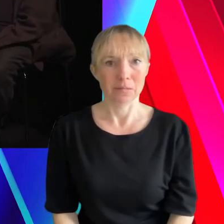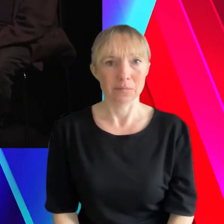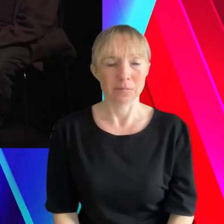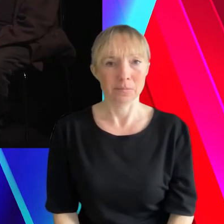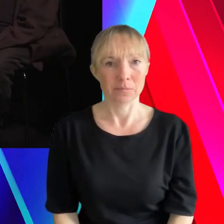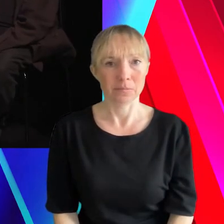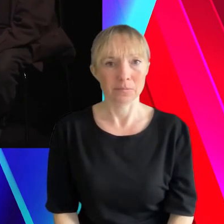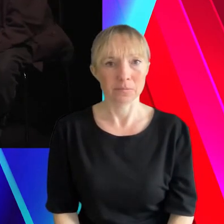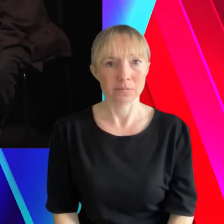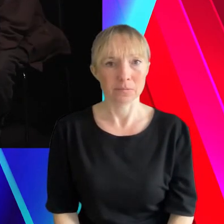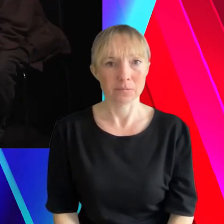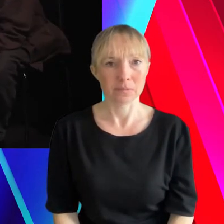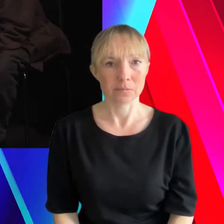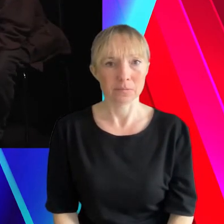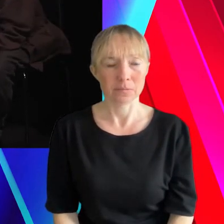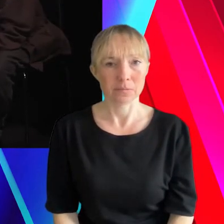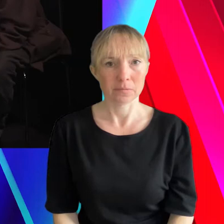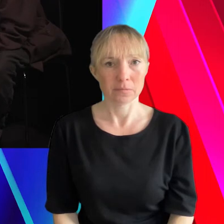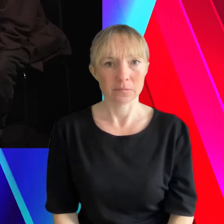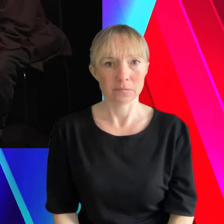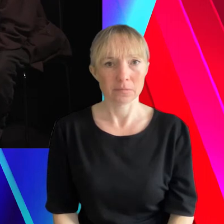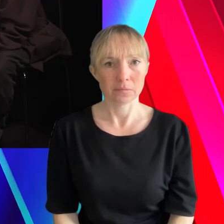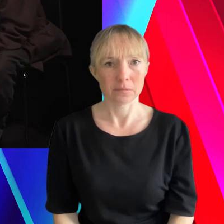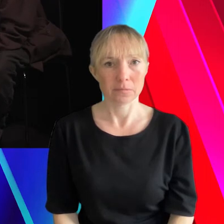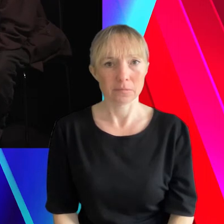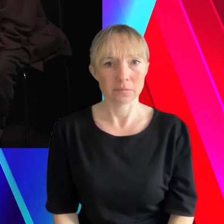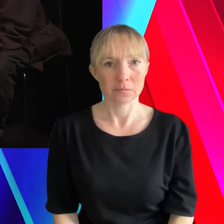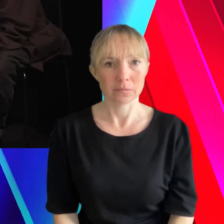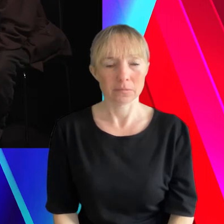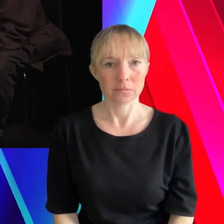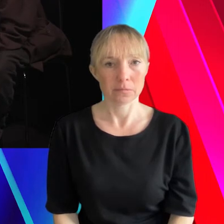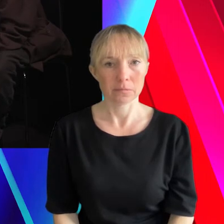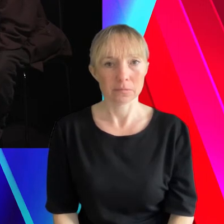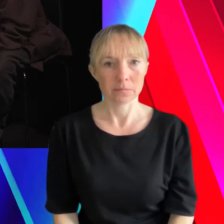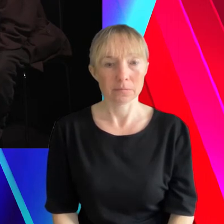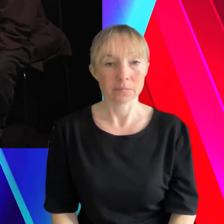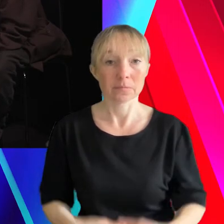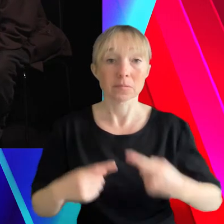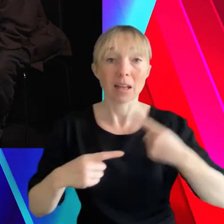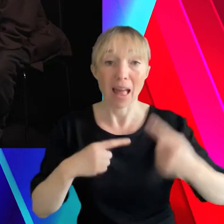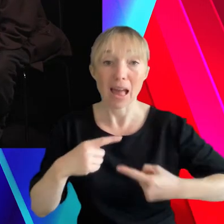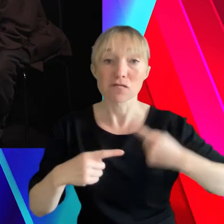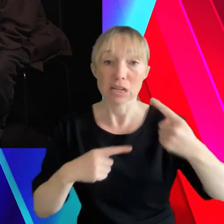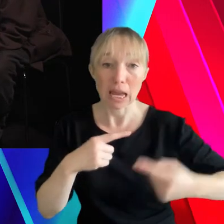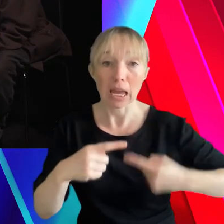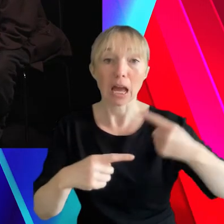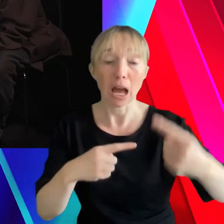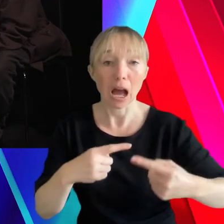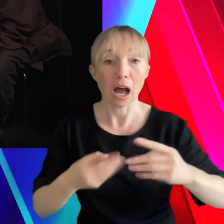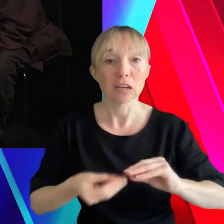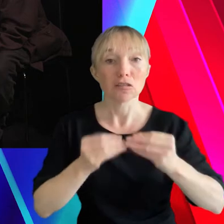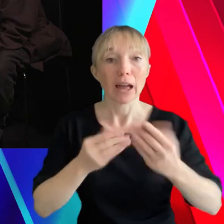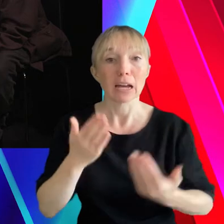ساده و با امکانات خیلی کم با دوربین سوپر 8 بود So every year I would come up with this